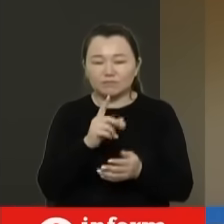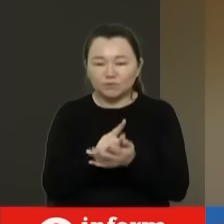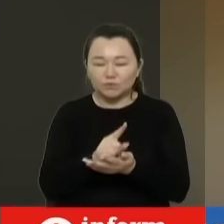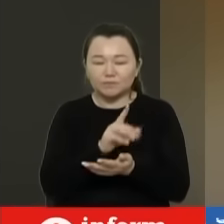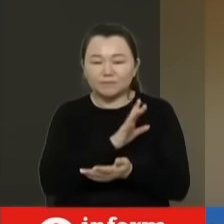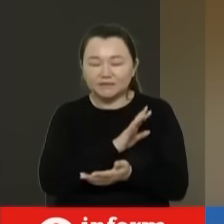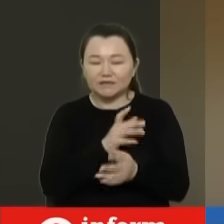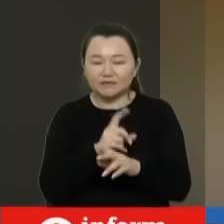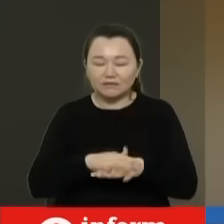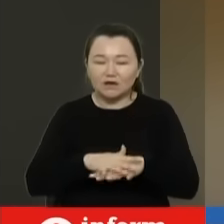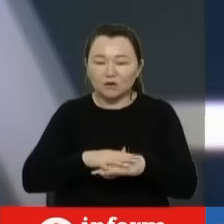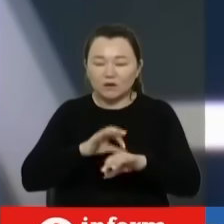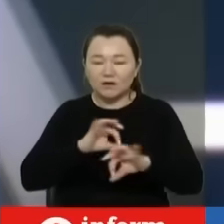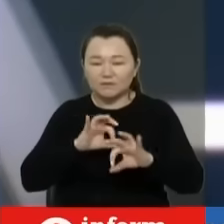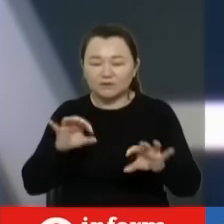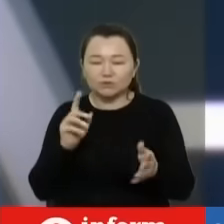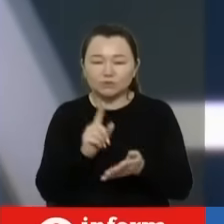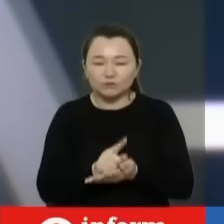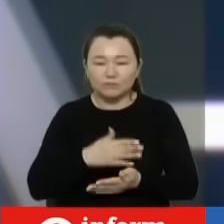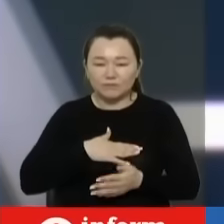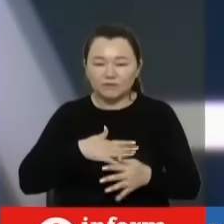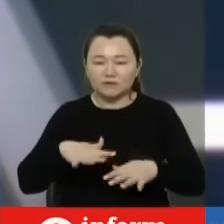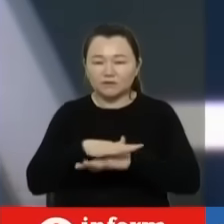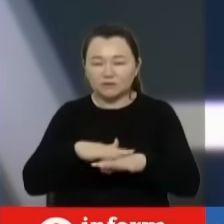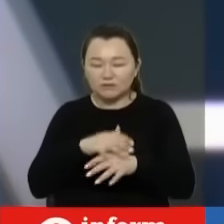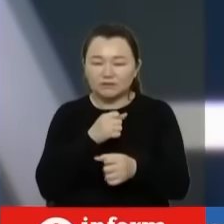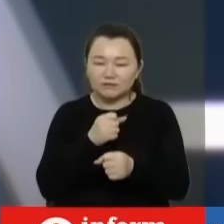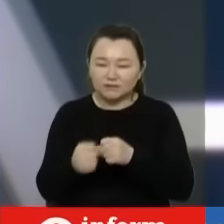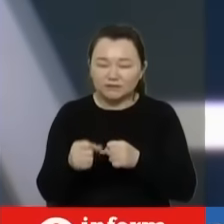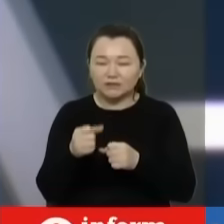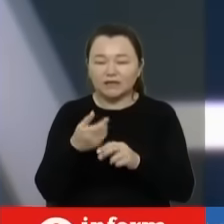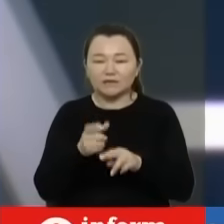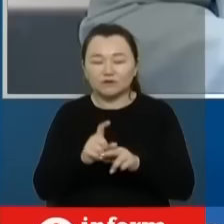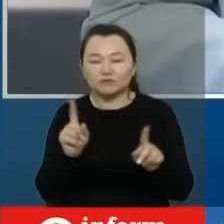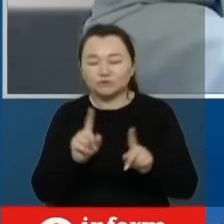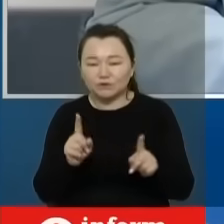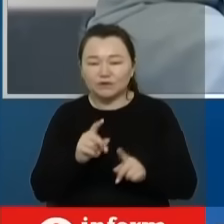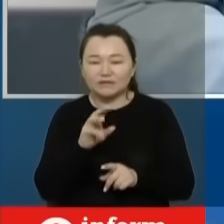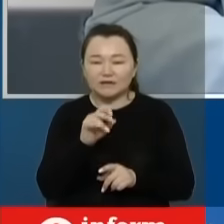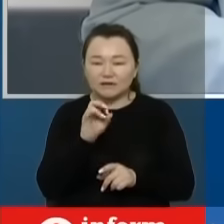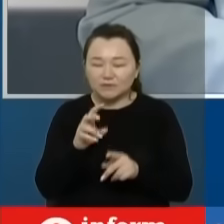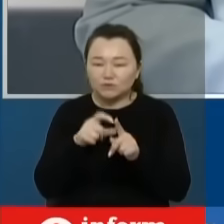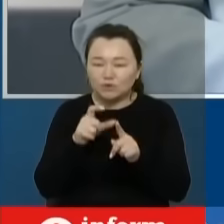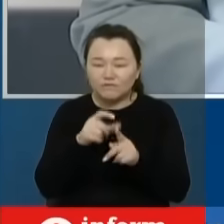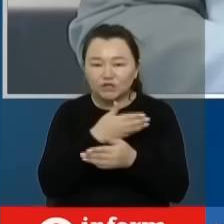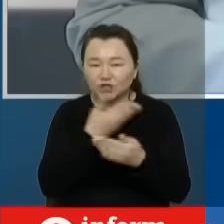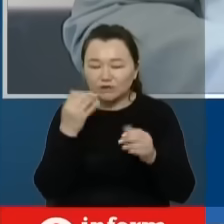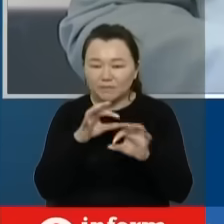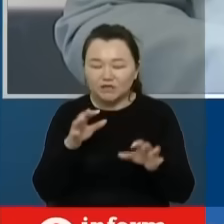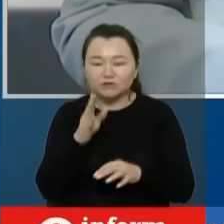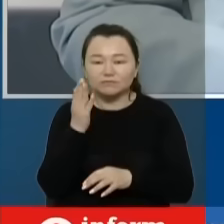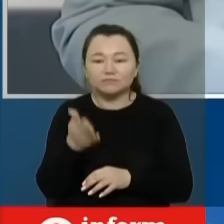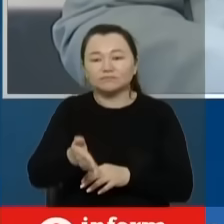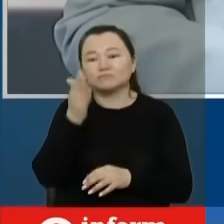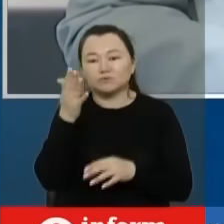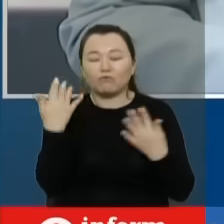халқымызға, қоғамызға түсіндіріміз керек. Біздің қоғамызда зорлық-зомбылық не екен, оның термині жоқ. Әйелді бір шапалақ бердің ғой дейді